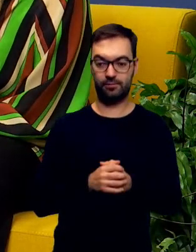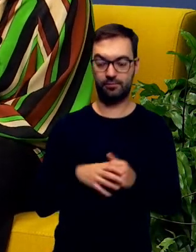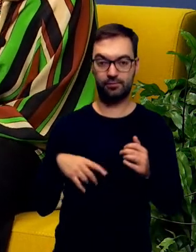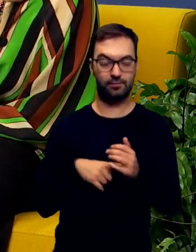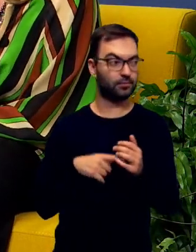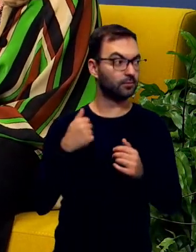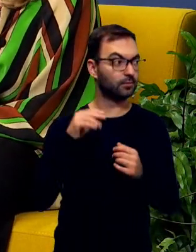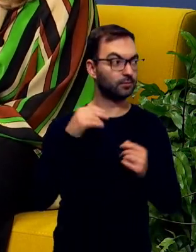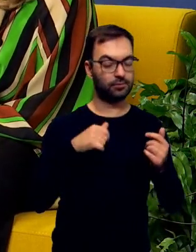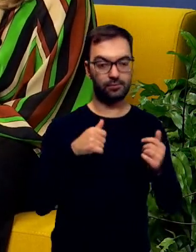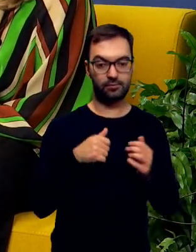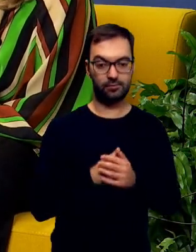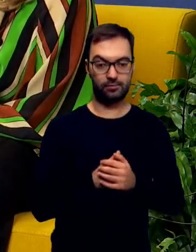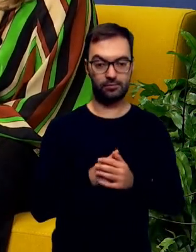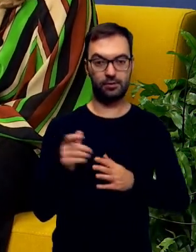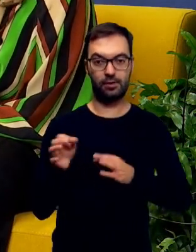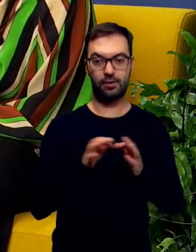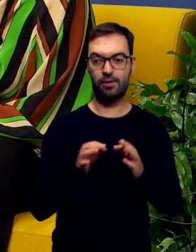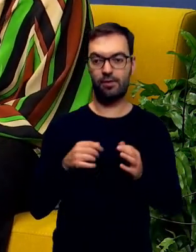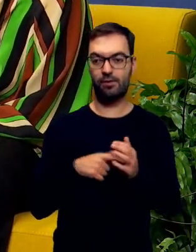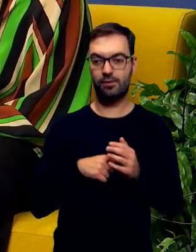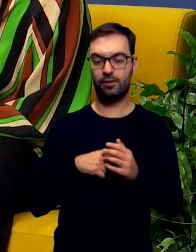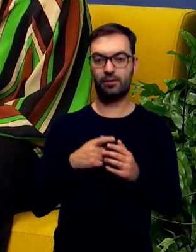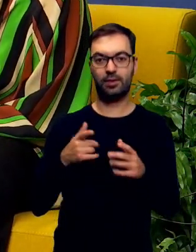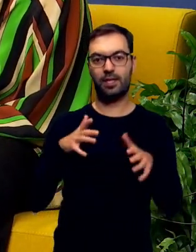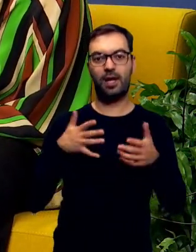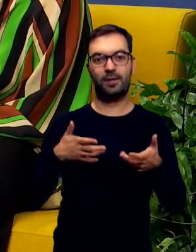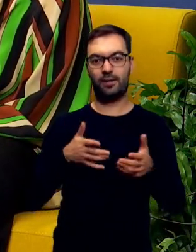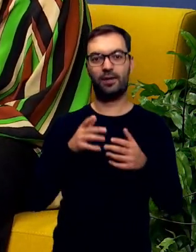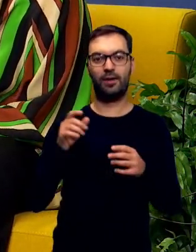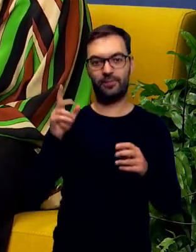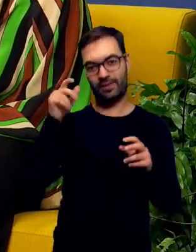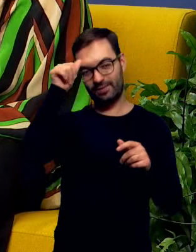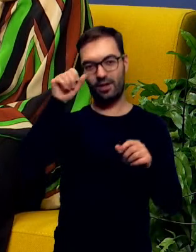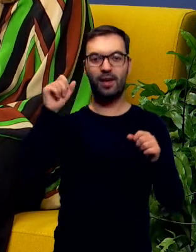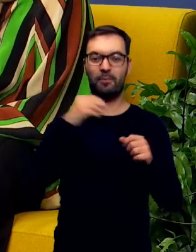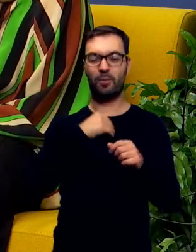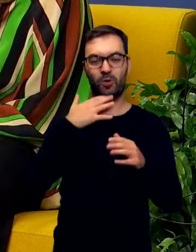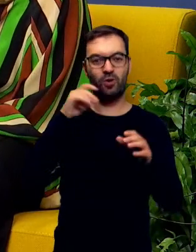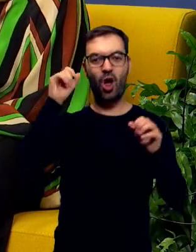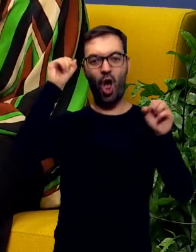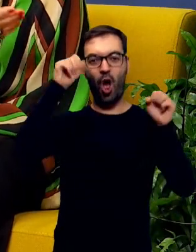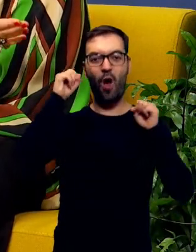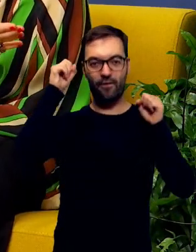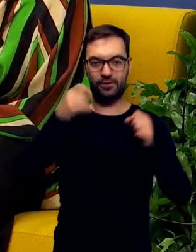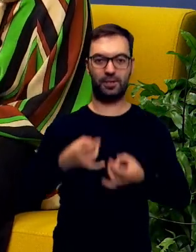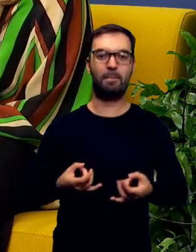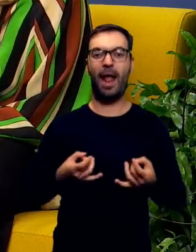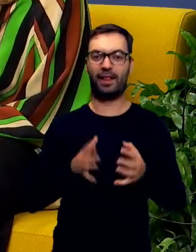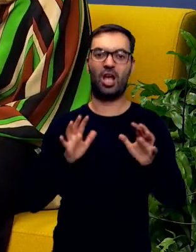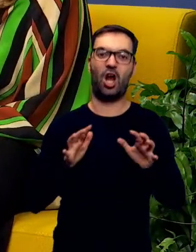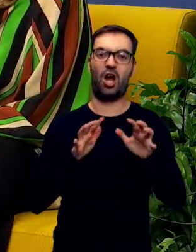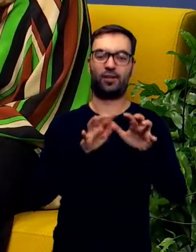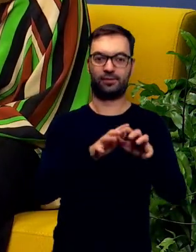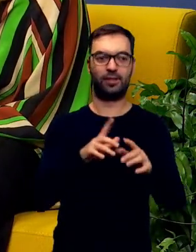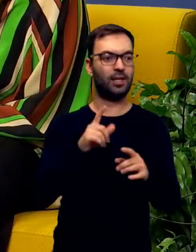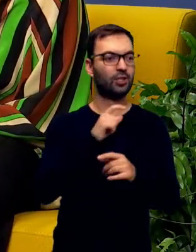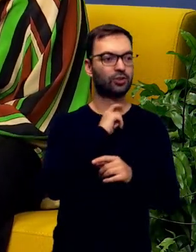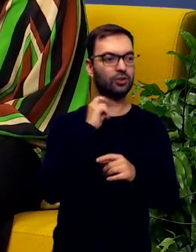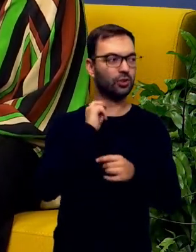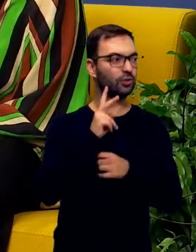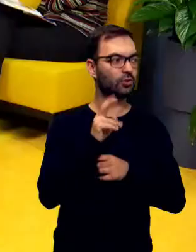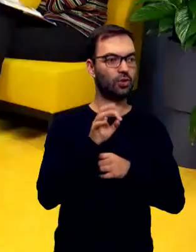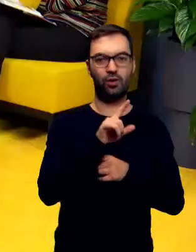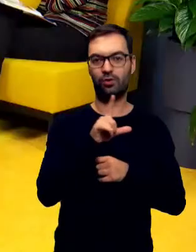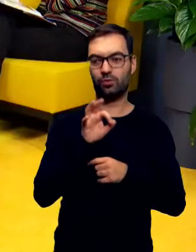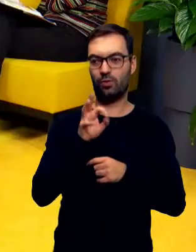Tu jest jeszcze taka historia z tym owczym pędem, który w górach jest bardzo wyraźny i tam jeden z bohaterów, ksiądz Kozłowski,